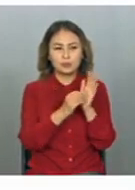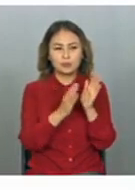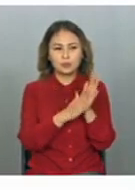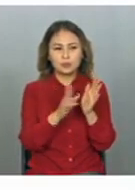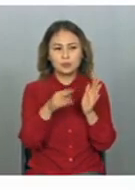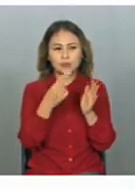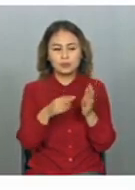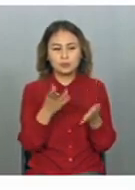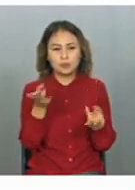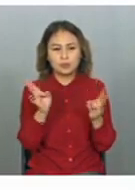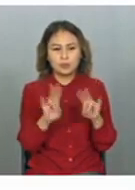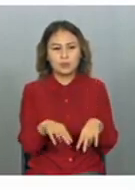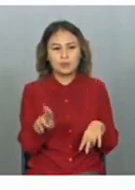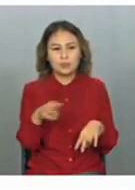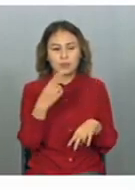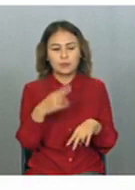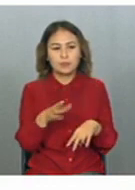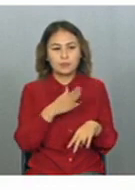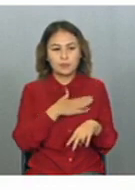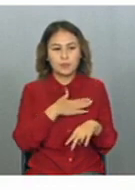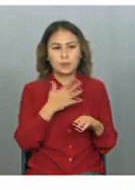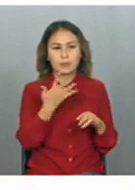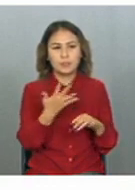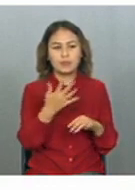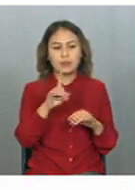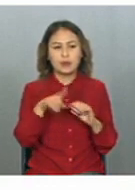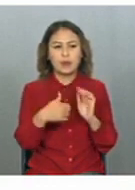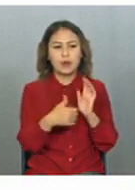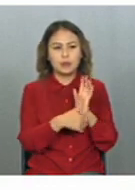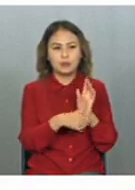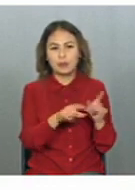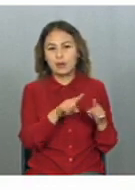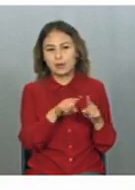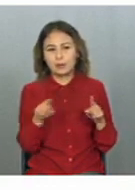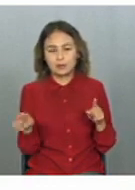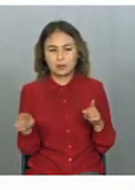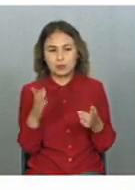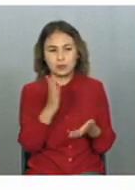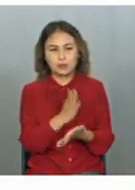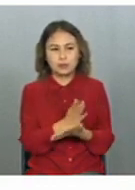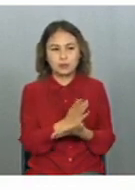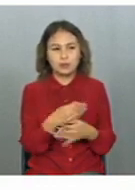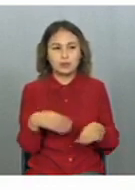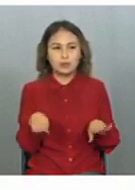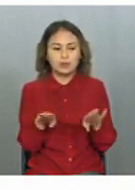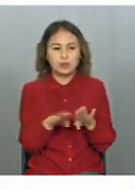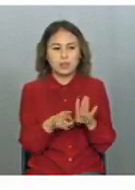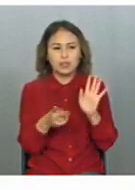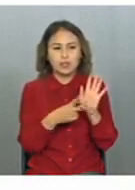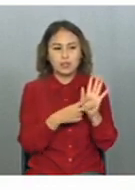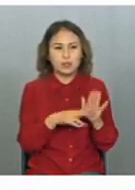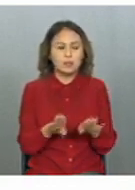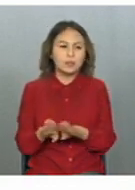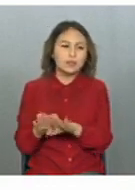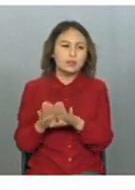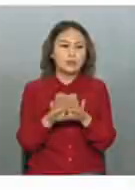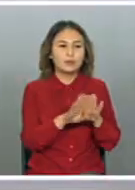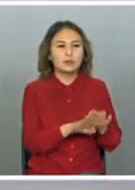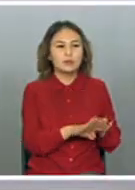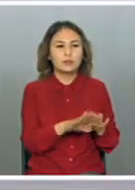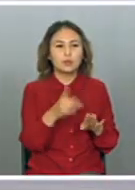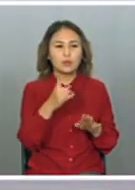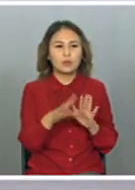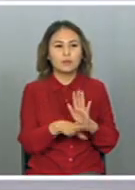қалды. D нүктесі бізде 5 пен 6-нің арасында орналасқан және осы 7 бірдей бөліктің 1-ін алып